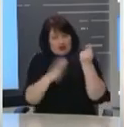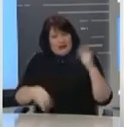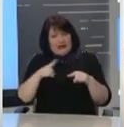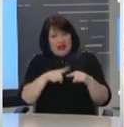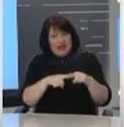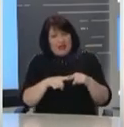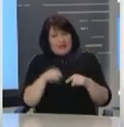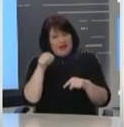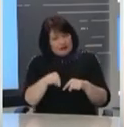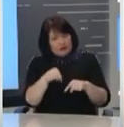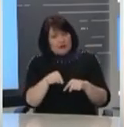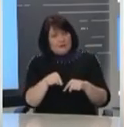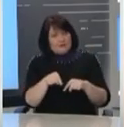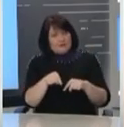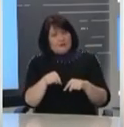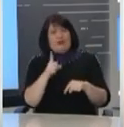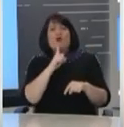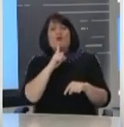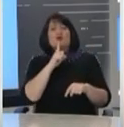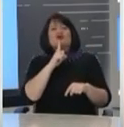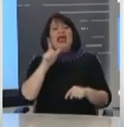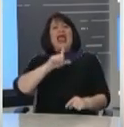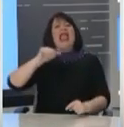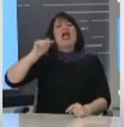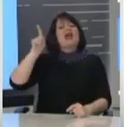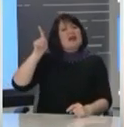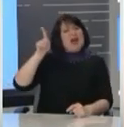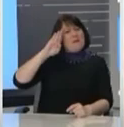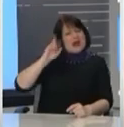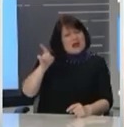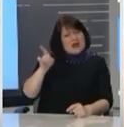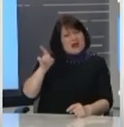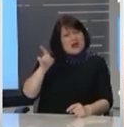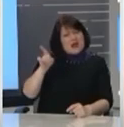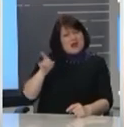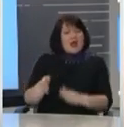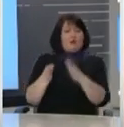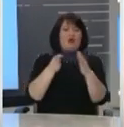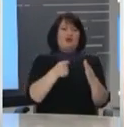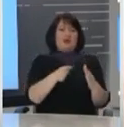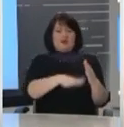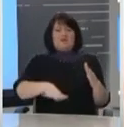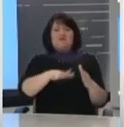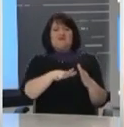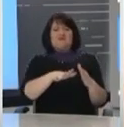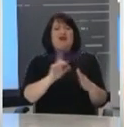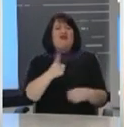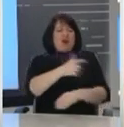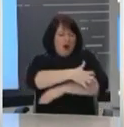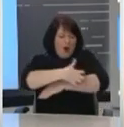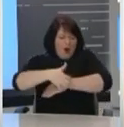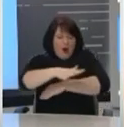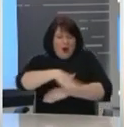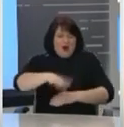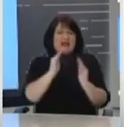Ελλάδα. Θα την κάνετε Las Vegas. Απ' τη μια μεριά θα είναι φαβέλες, θα είναι φτωχογειτονιές, θα